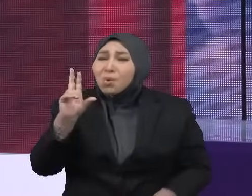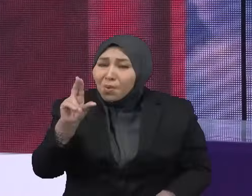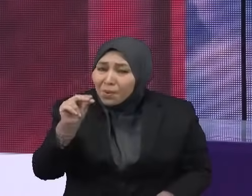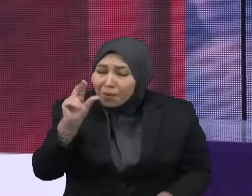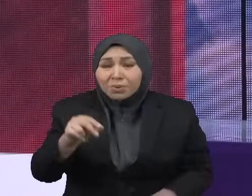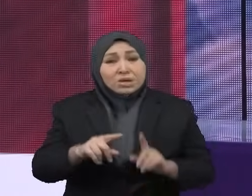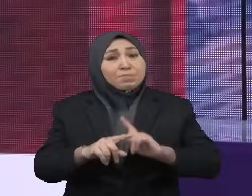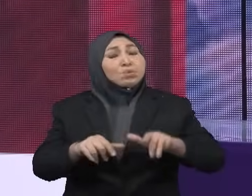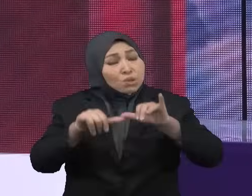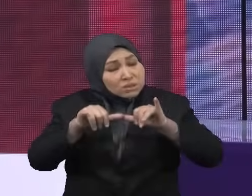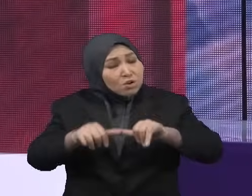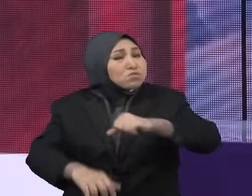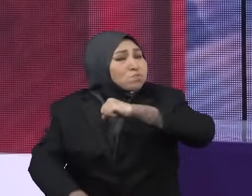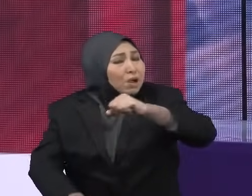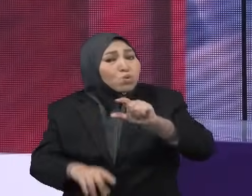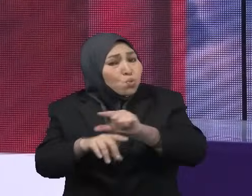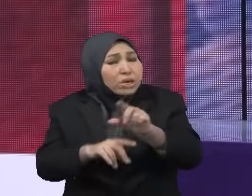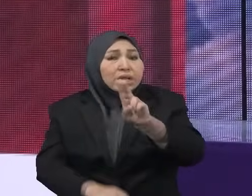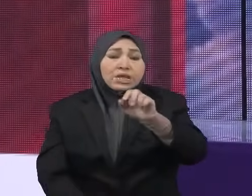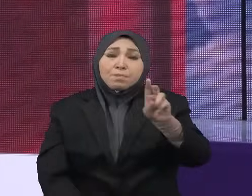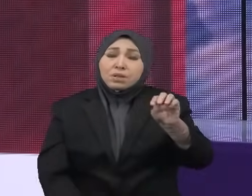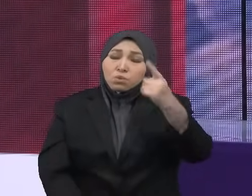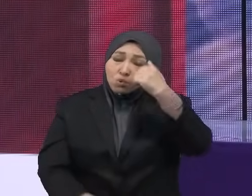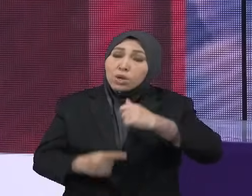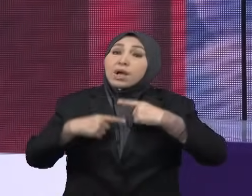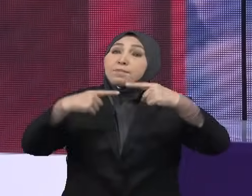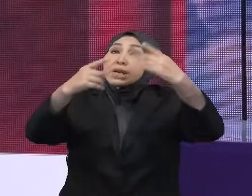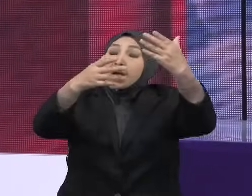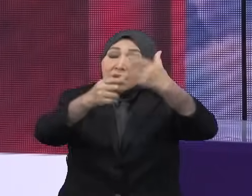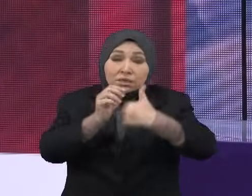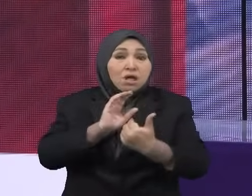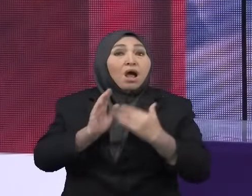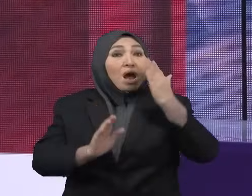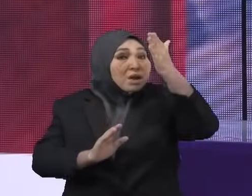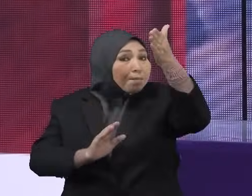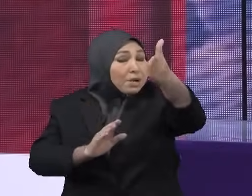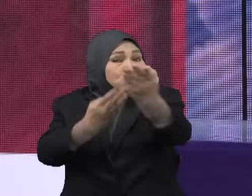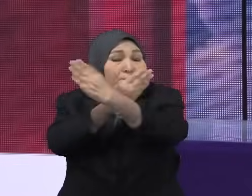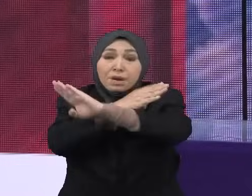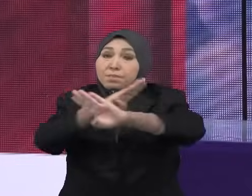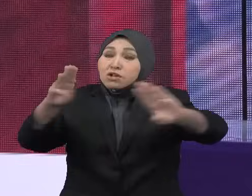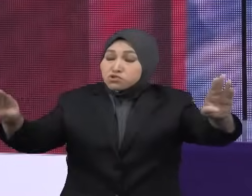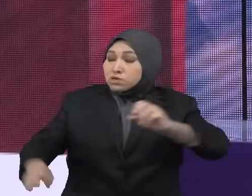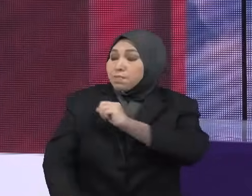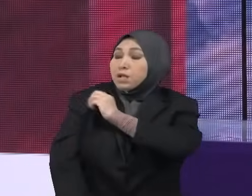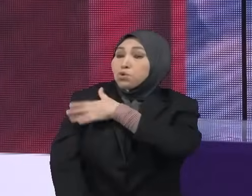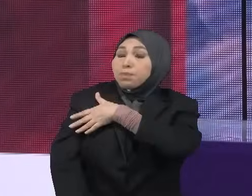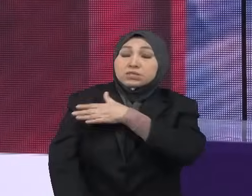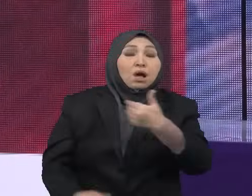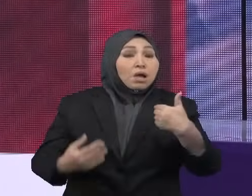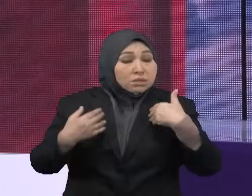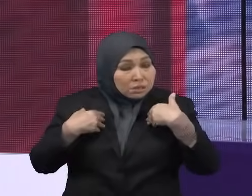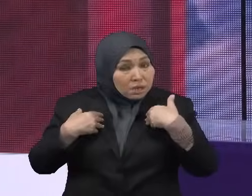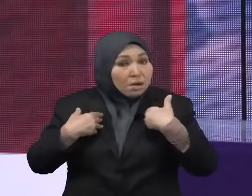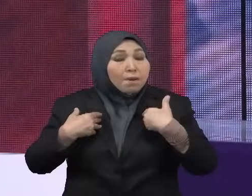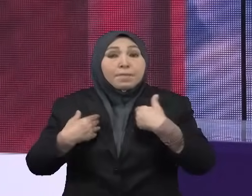untuk terus berjuang, gunakan nikmat ini untuk kemenangan di hadapan sana, membebaskan Baitul Maqdis yang berada